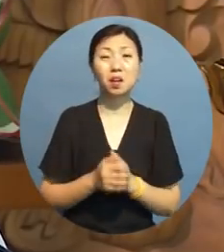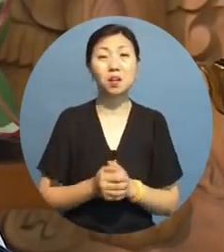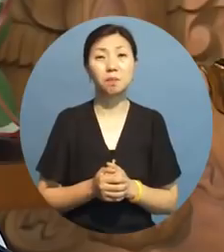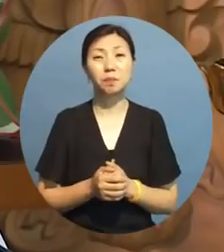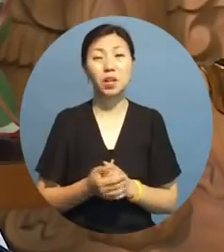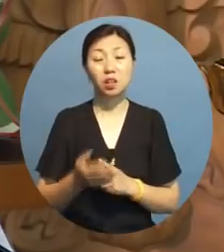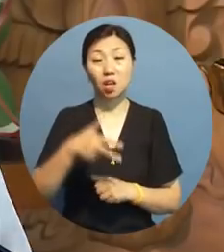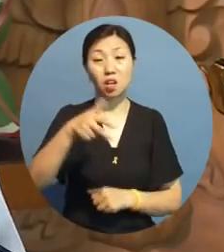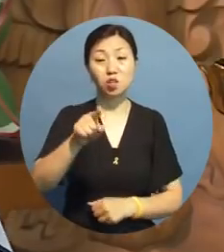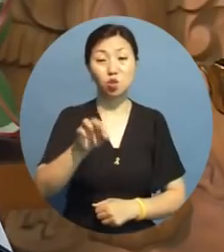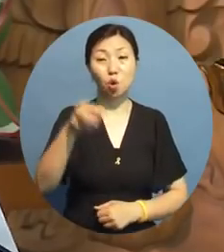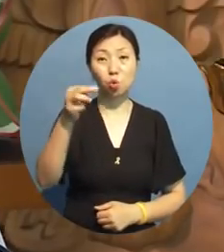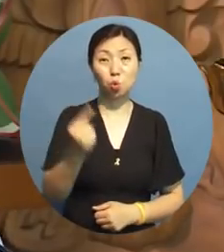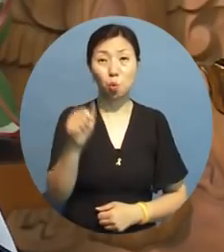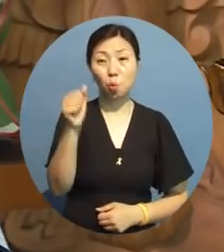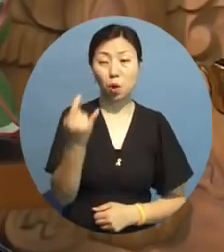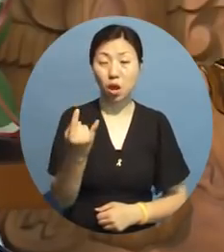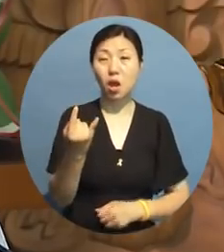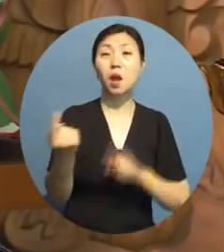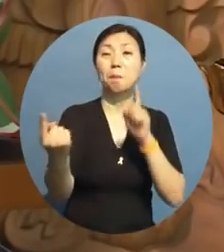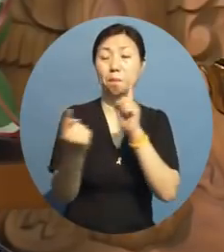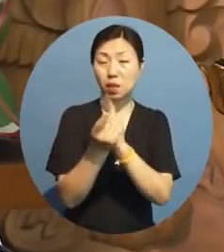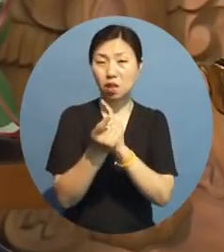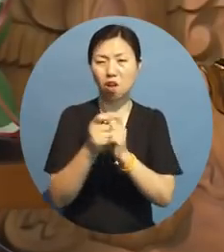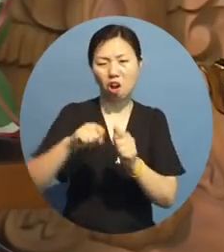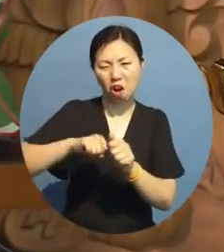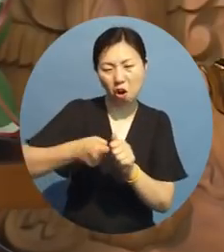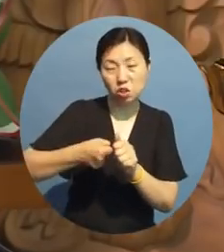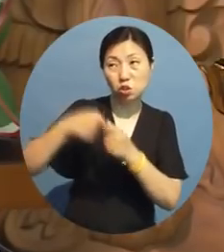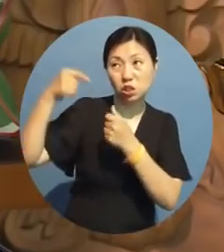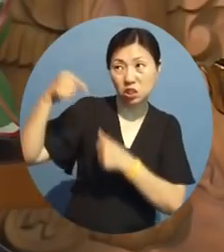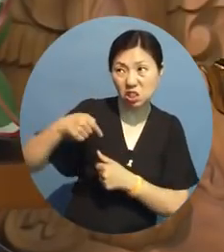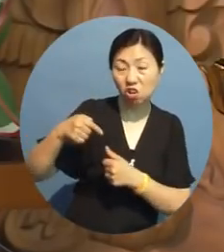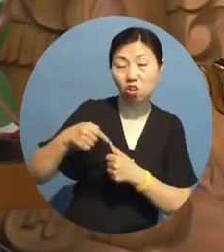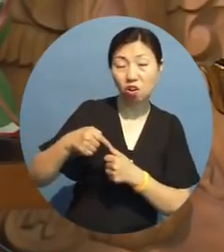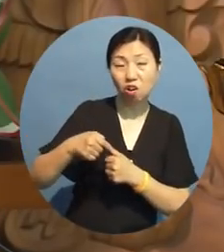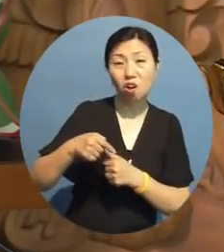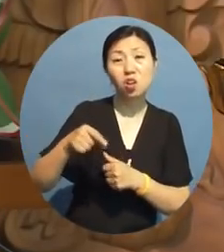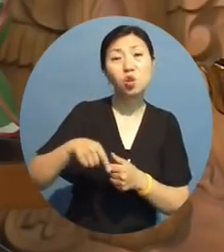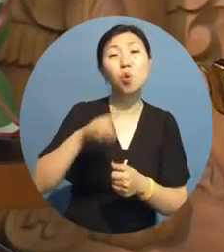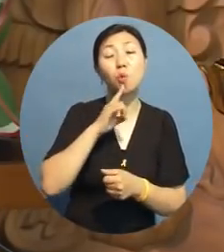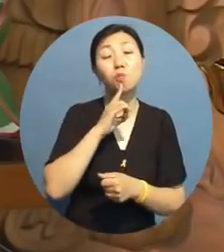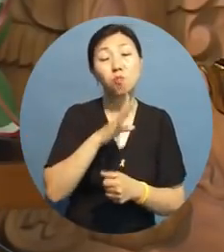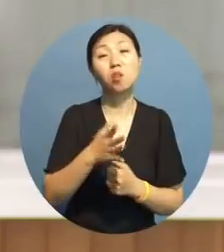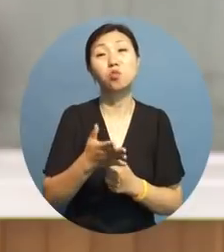그런데 정토 만나고 그래도 시켜서 억지로 하더라도 이거라도 하니 좋은 일이잖아.